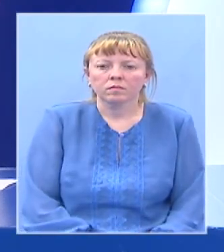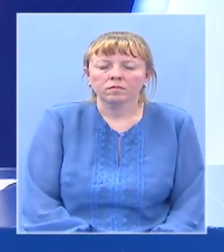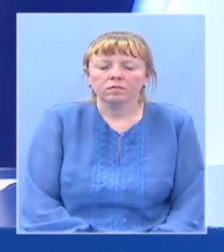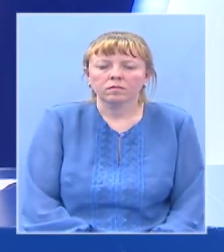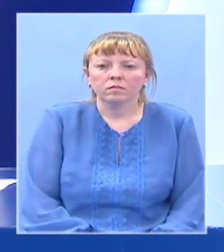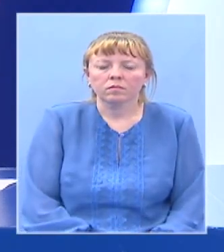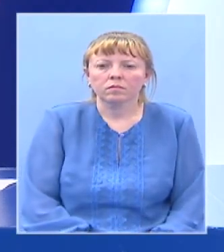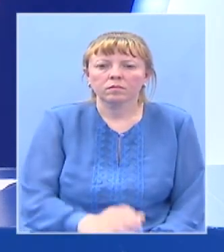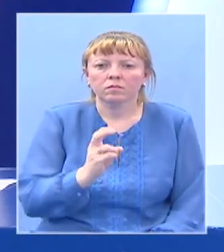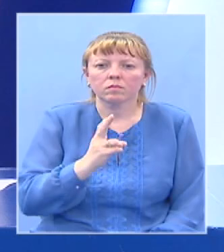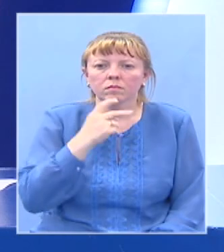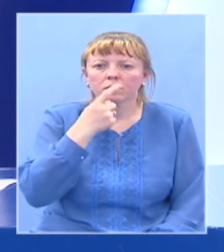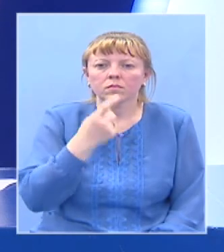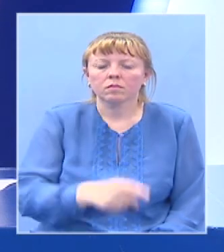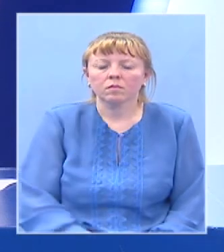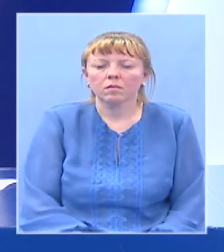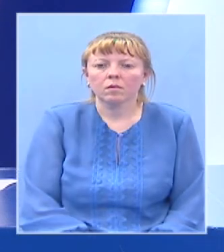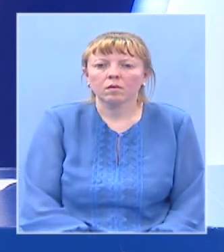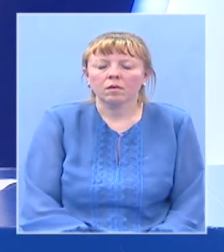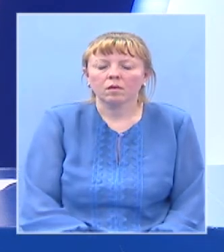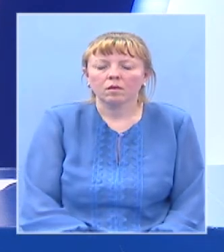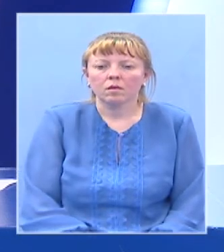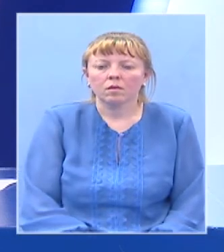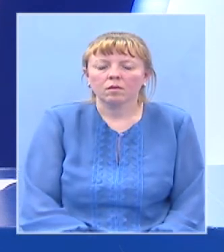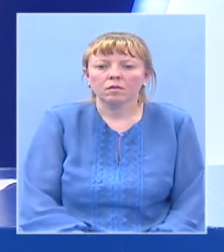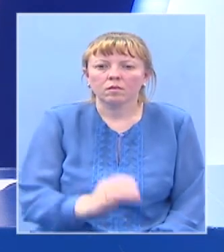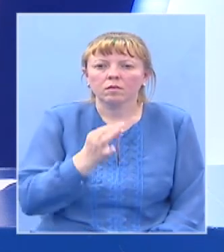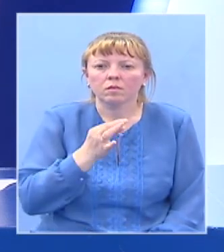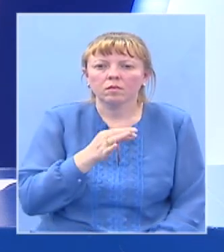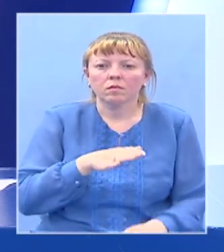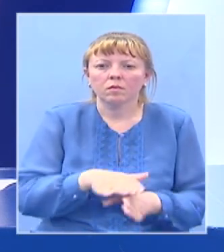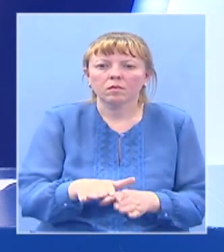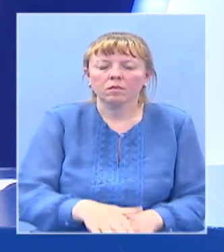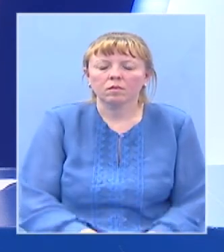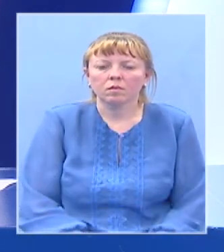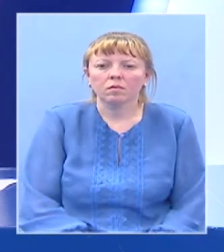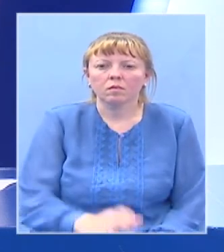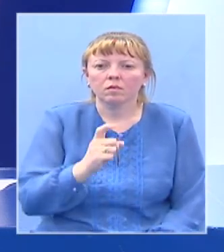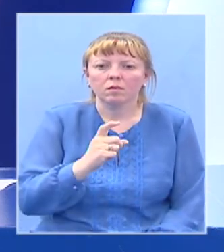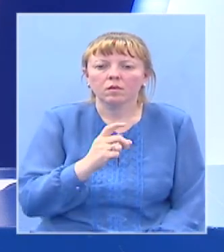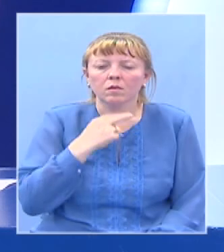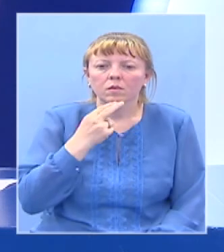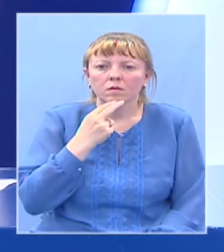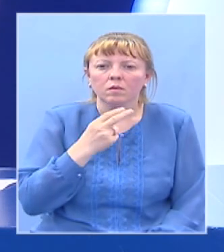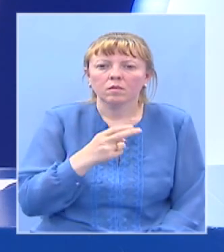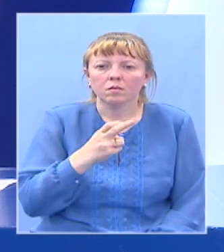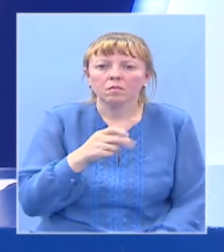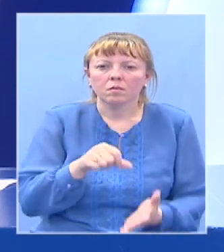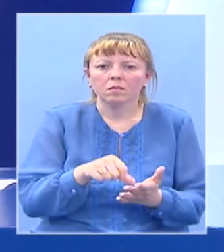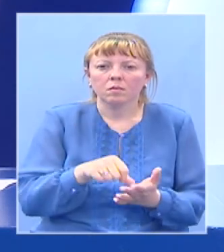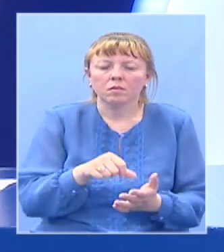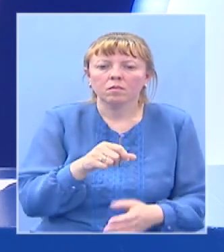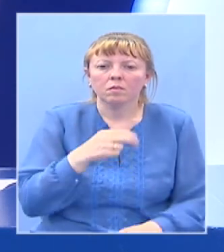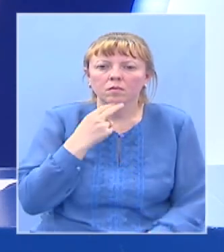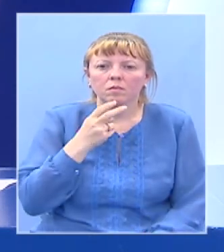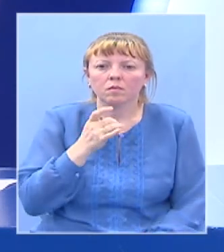сотрудников государственного органа контроль надзор Функция которую осуществляет это у нас профилактический контроль без похищения субъекта контроль